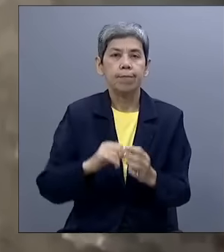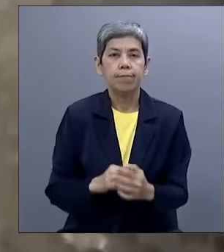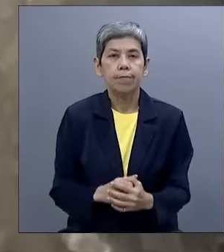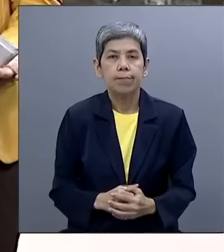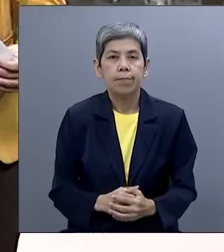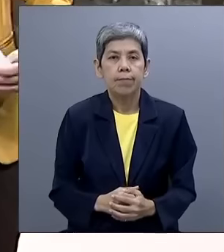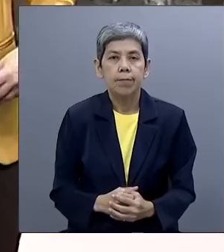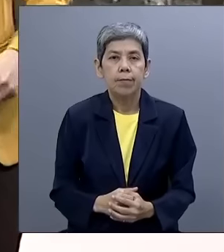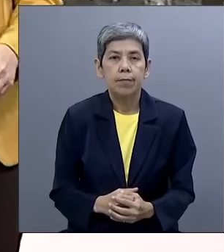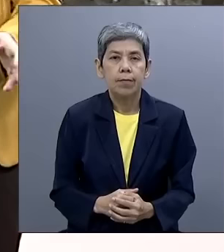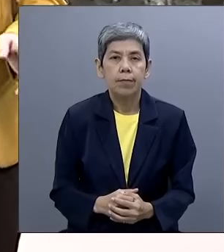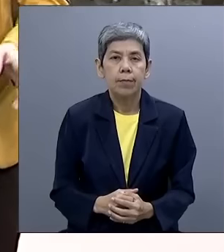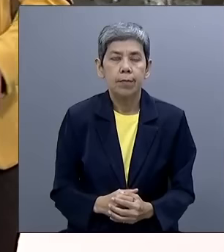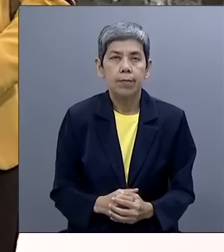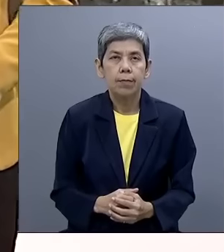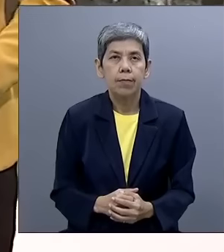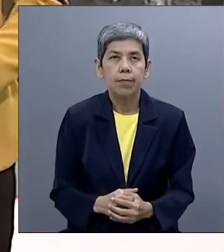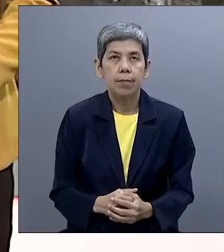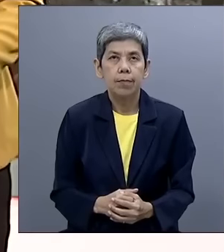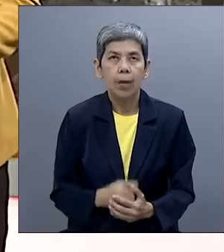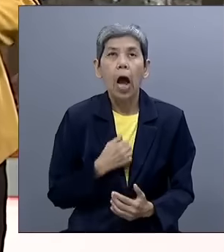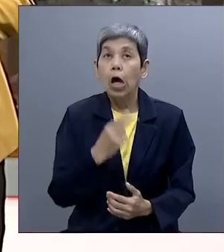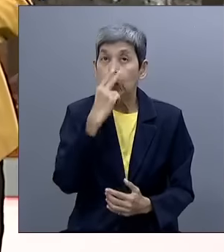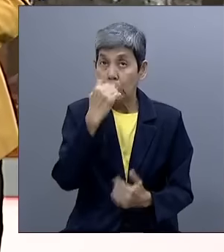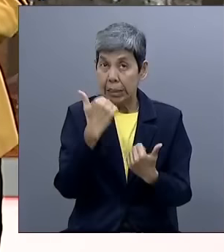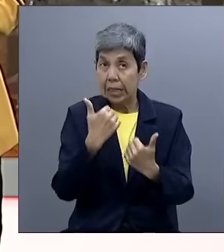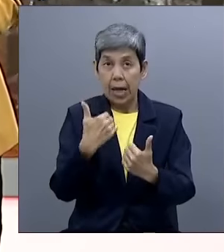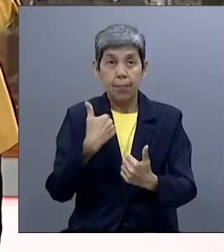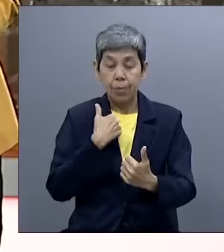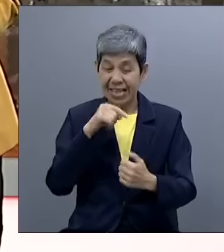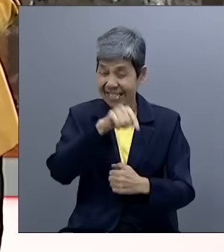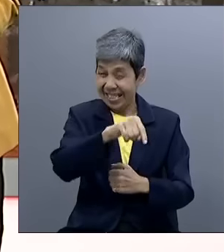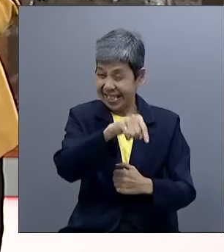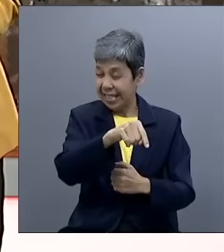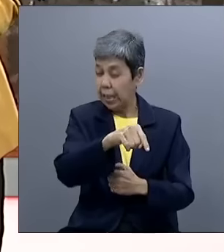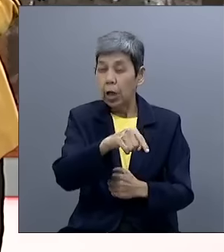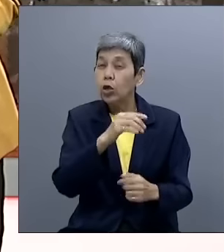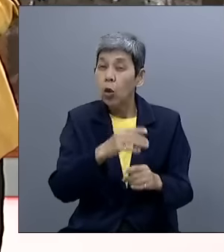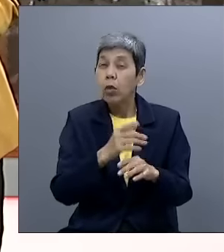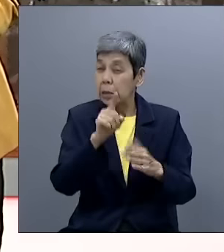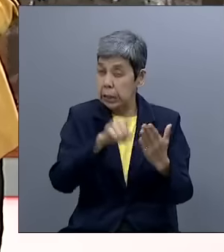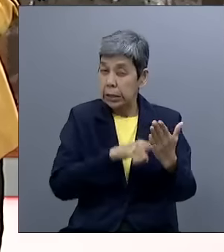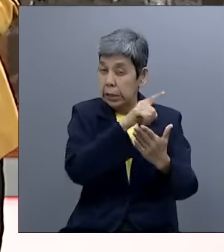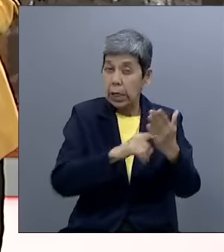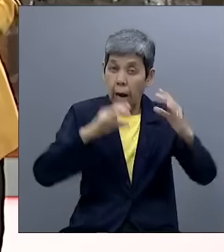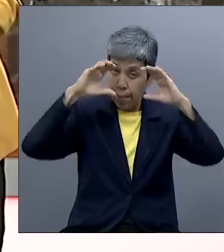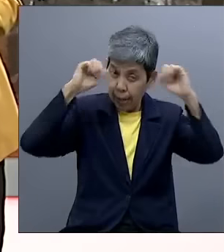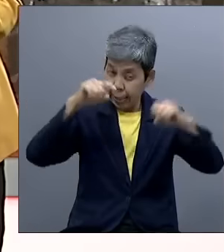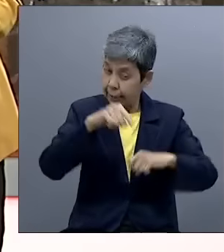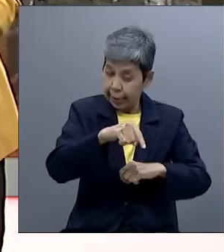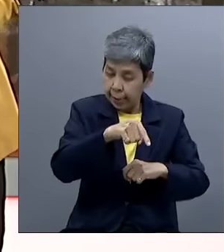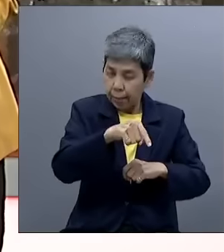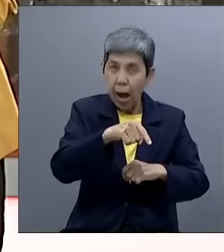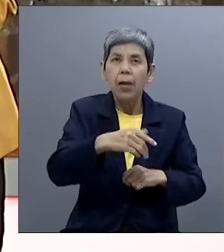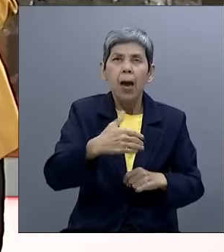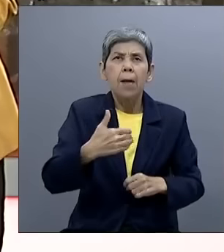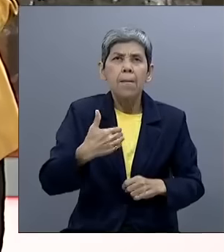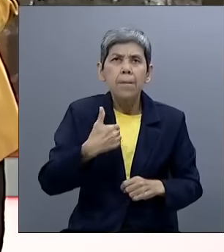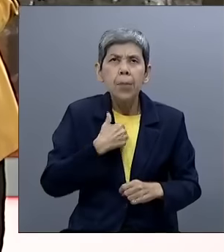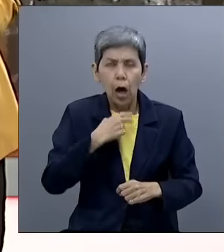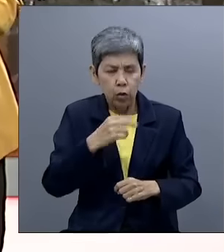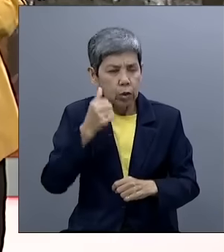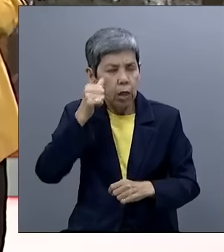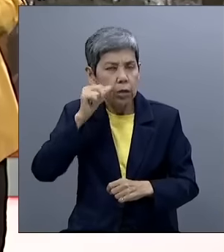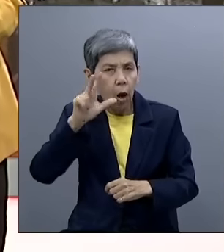ค่ะเบลกไม่ใช่พื้นที่เดียวที่ถูกโจมตีตลอดช่วงการเลือกตั้งประธานาธิบดีรัสเซียต่อเนื่อง 3